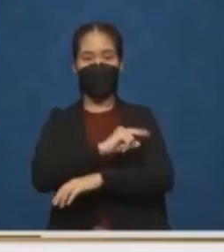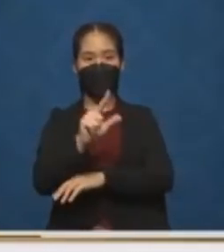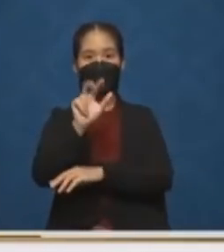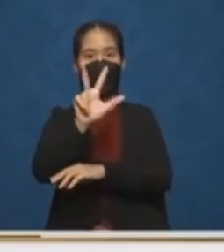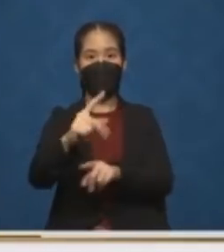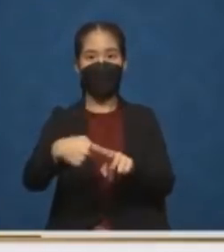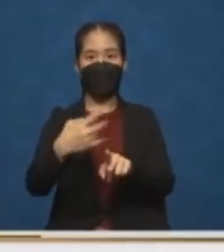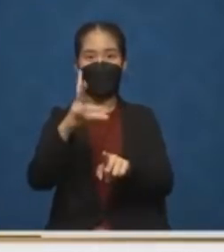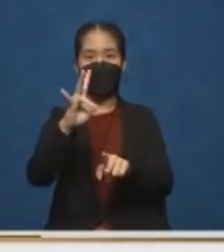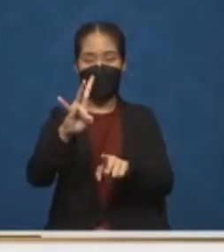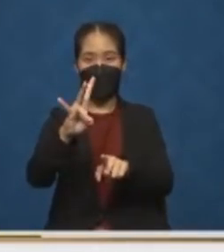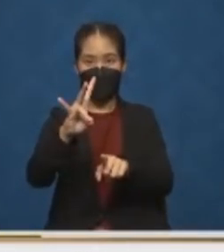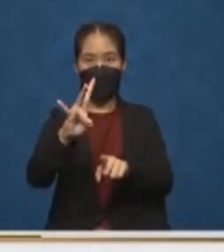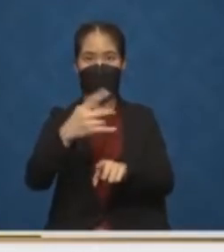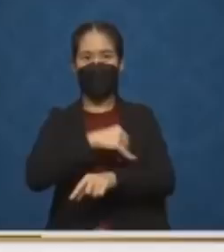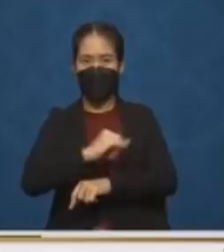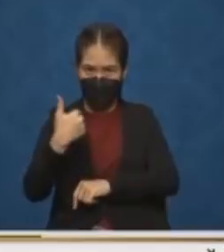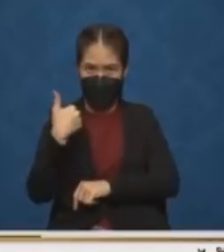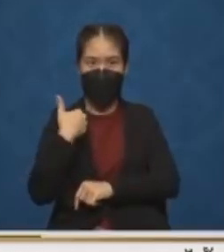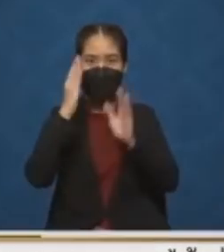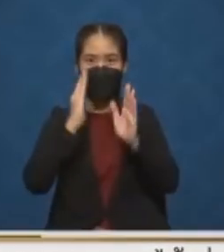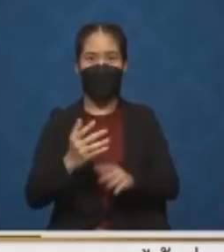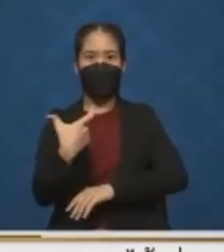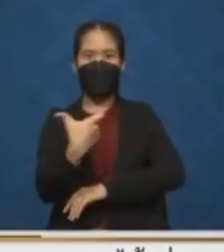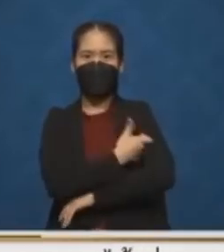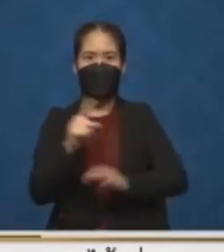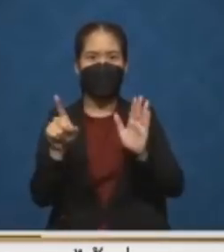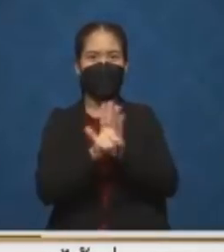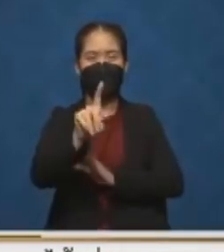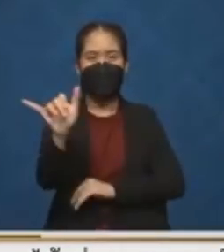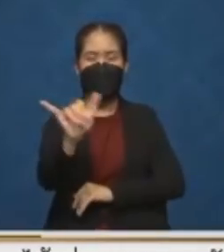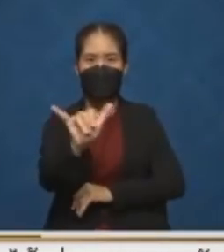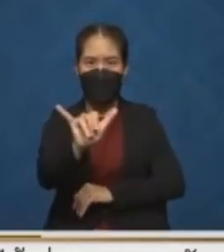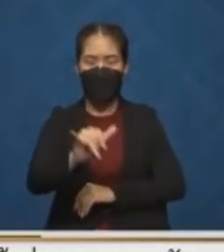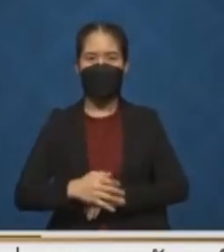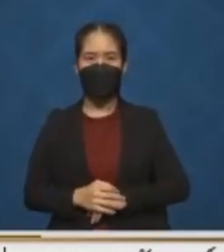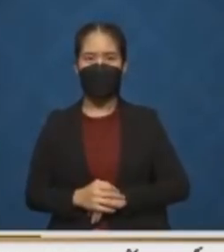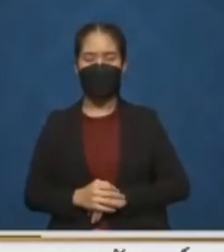ไปฉีดเข็ม 3บางคนยไมได้ฉีด 1-4 โย 3 ทานประทานครับ